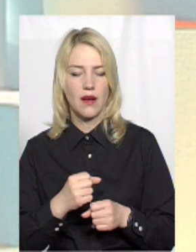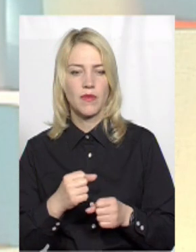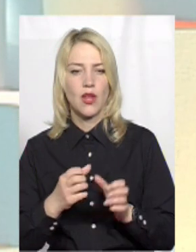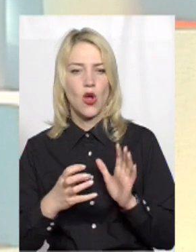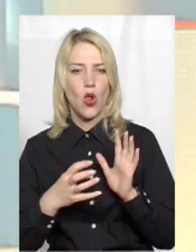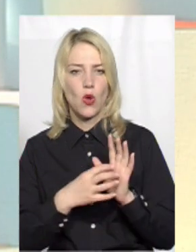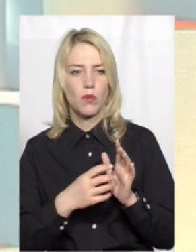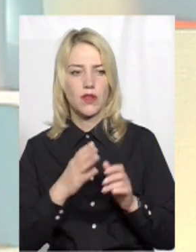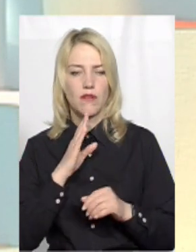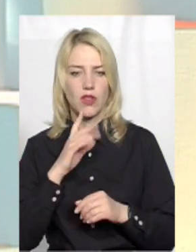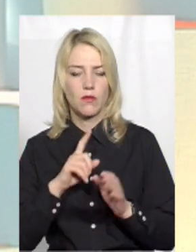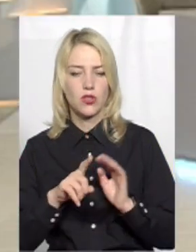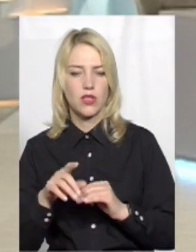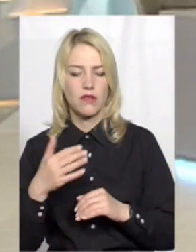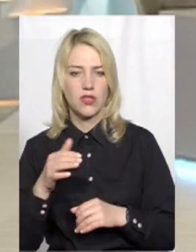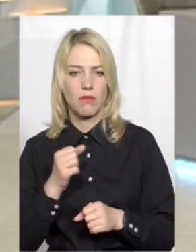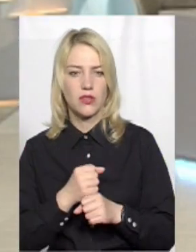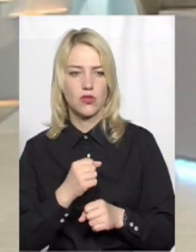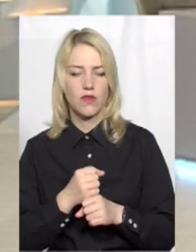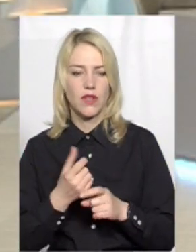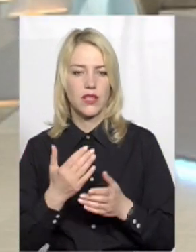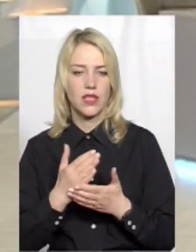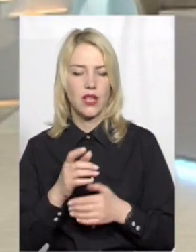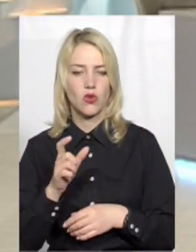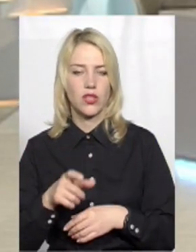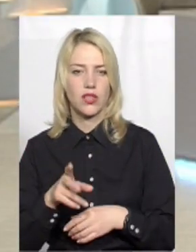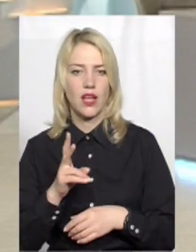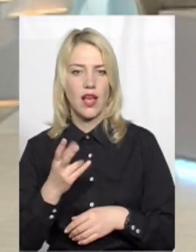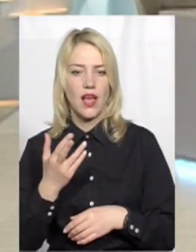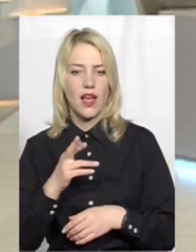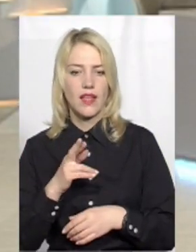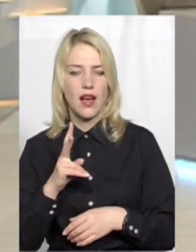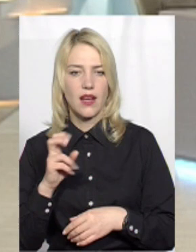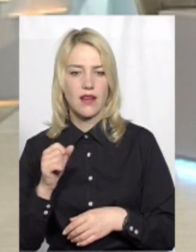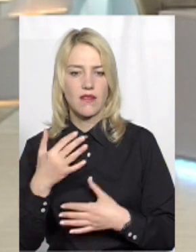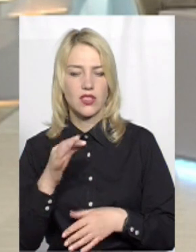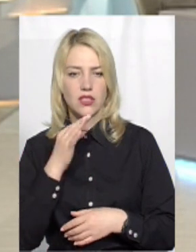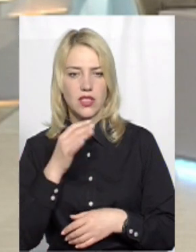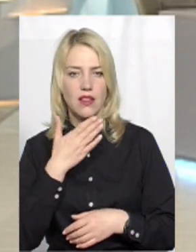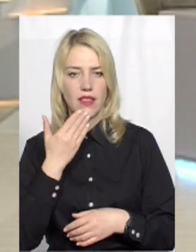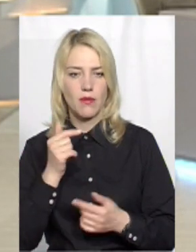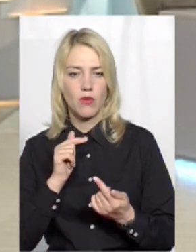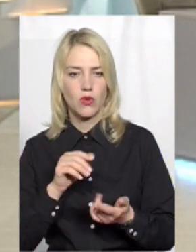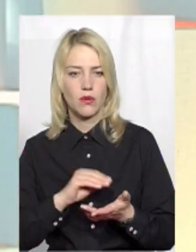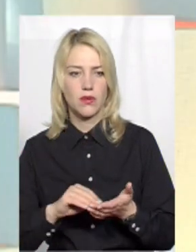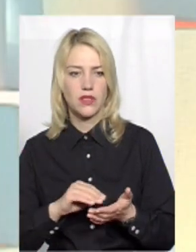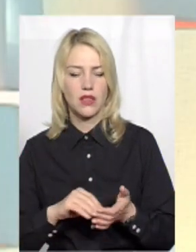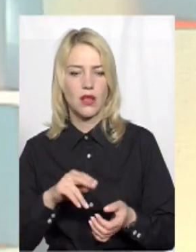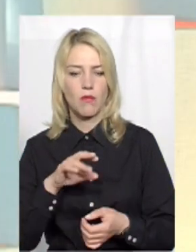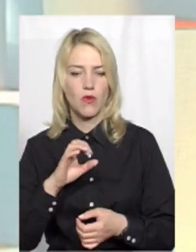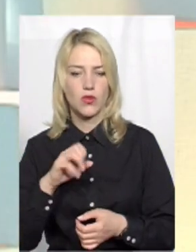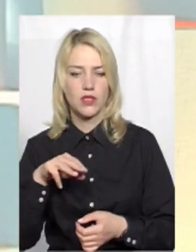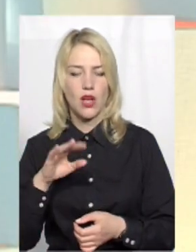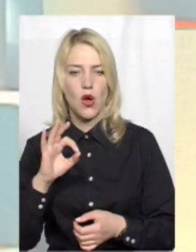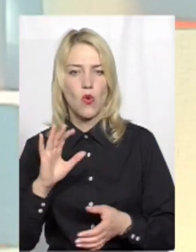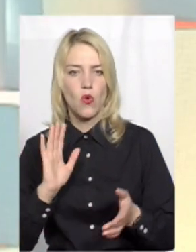ідеї, вона вже почала працювати, і вже є людина, яка сказала, що вона не проти писати пости у соціальних мережах,